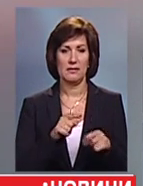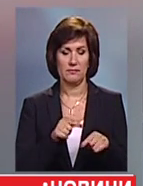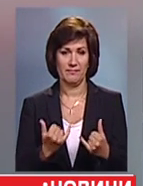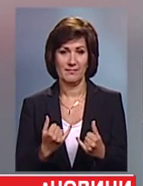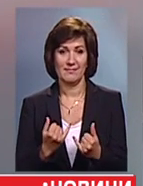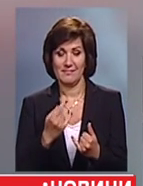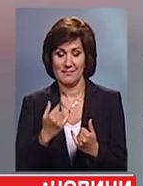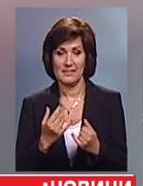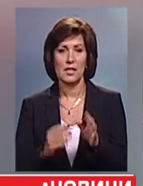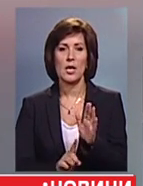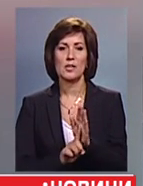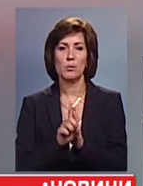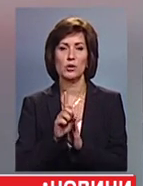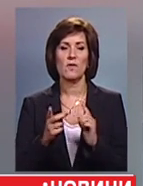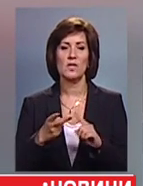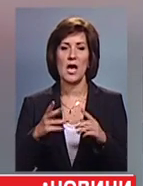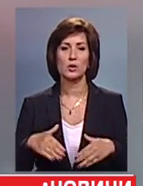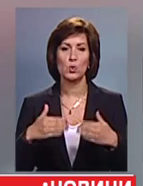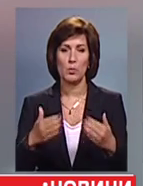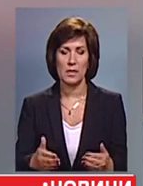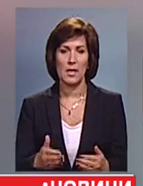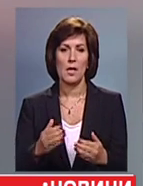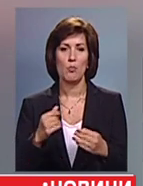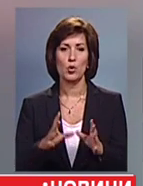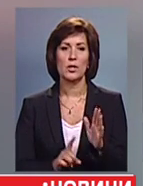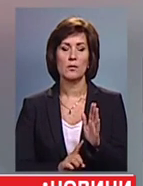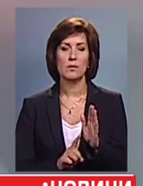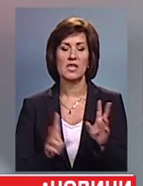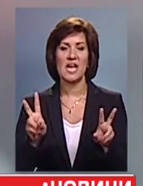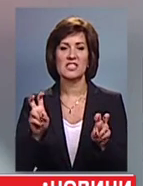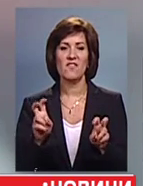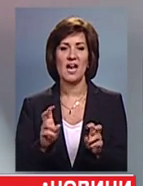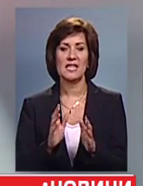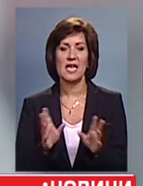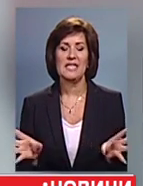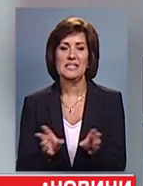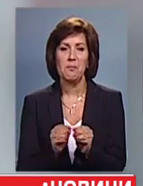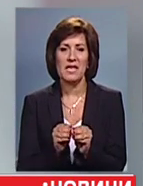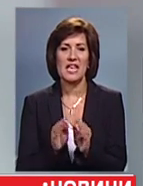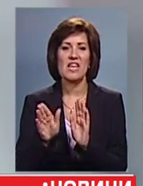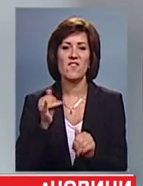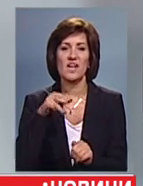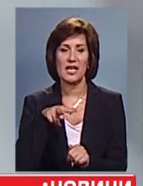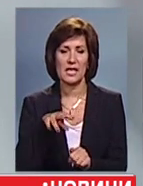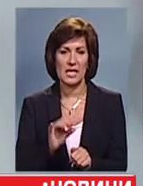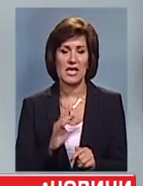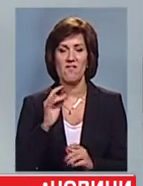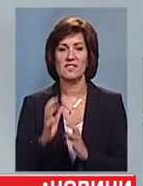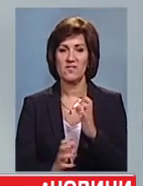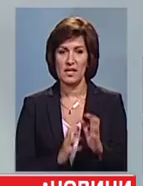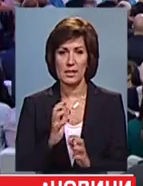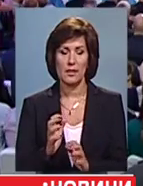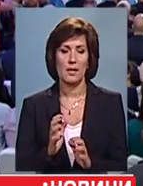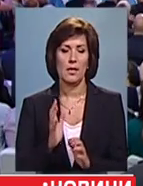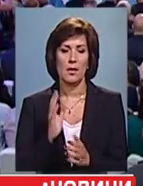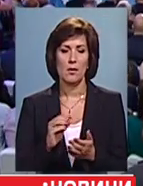хвилину має розпочатися наступна панель. Вона буде починатися називатися «Спільні виклики, різні цінності в переділу мінливому світі».